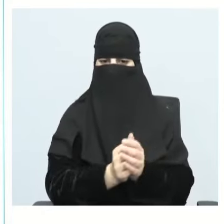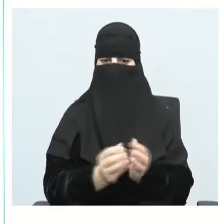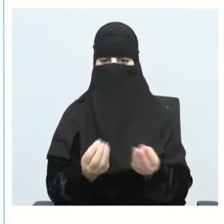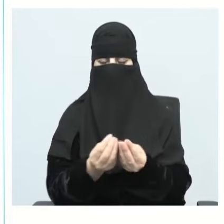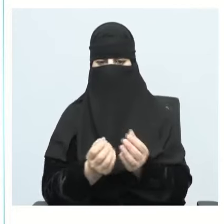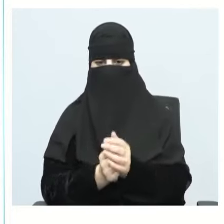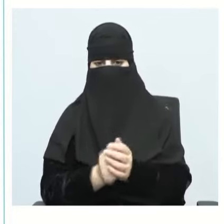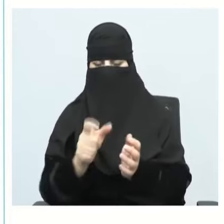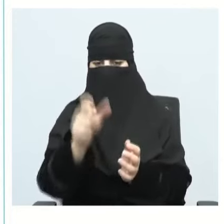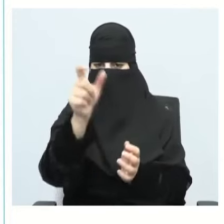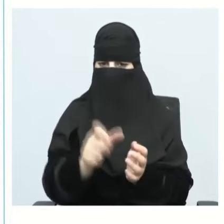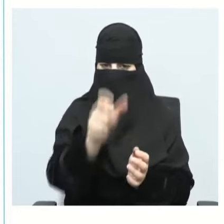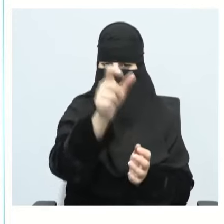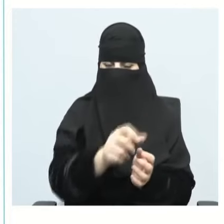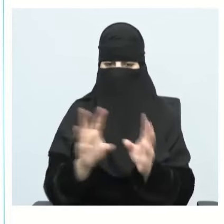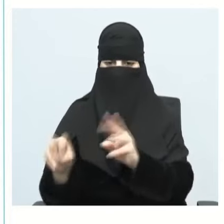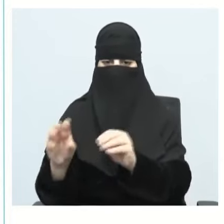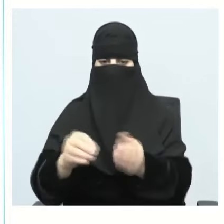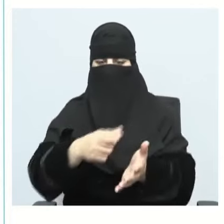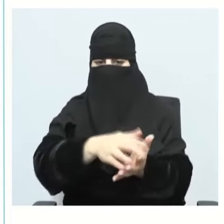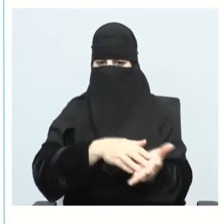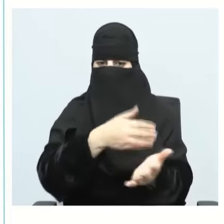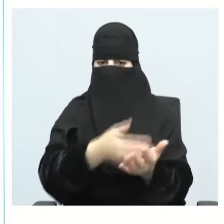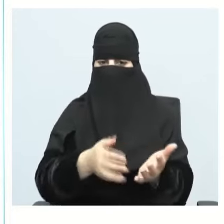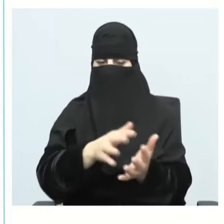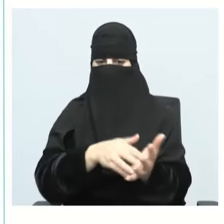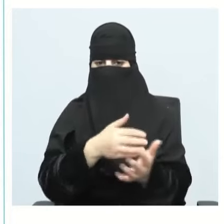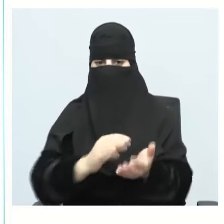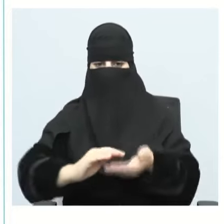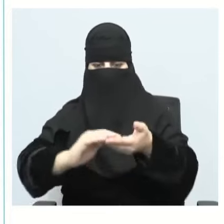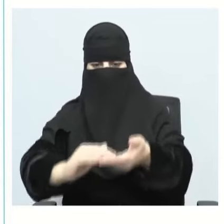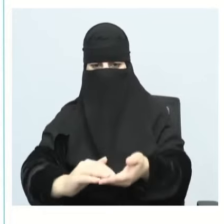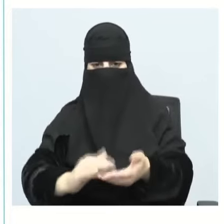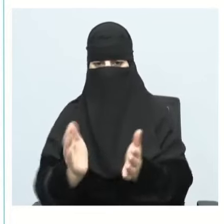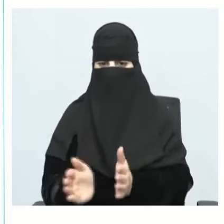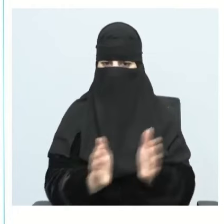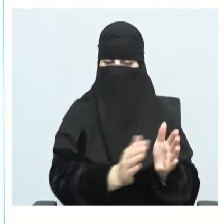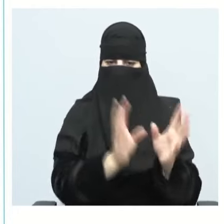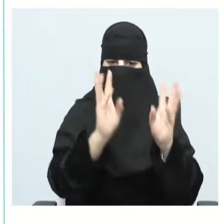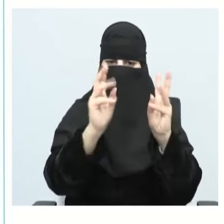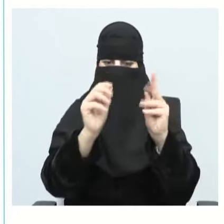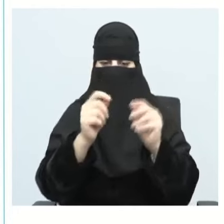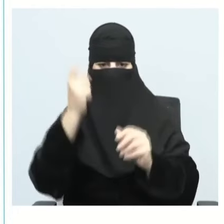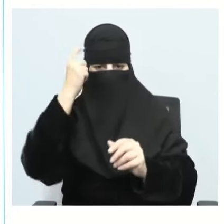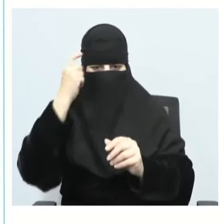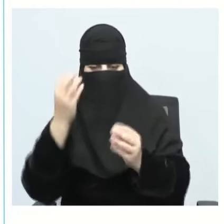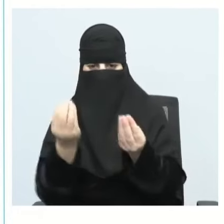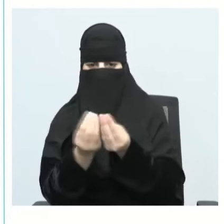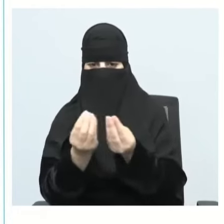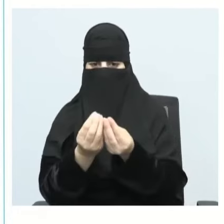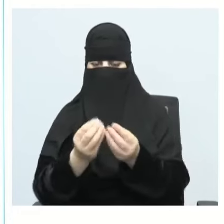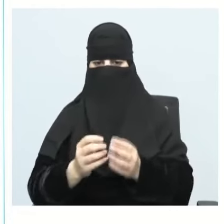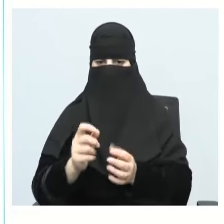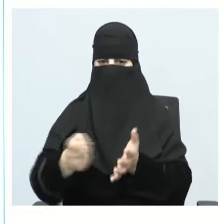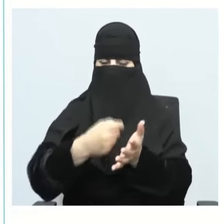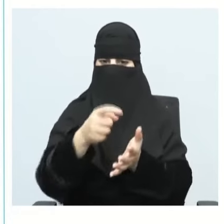حطيت هذه القائمه كانها مثل الجدول دائما ترتيب الارقام والافكار مع بعض لو